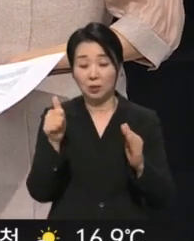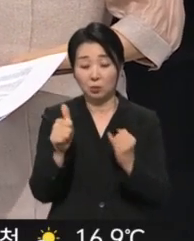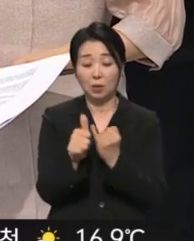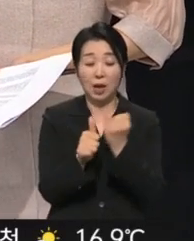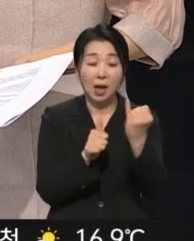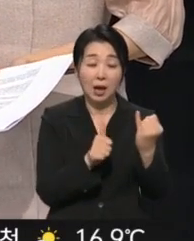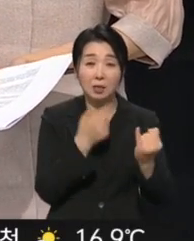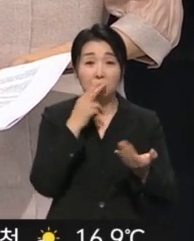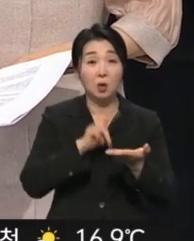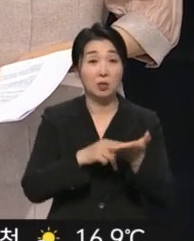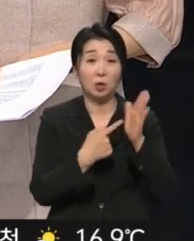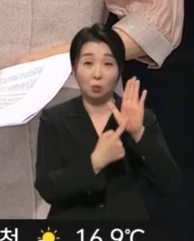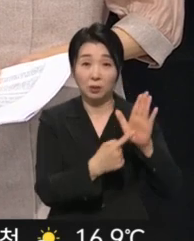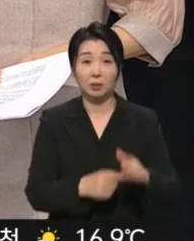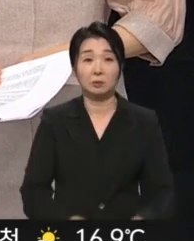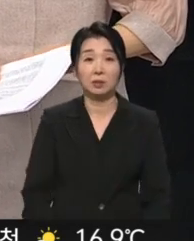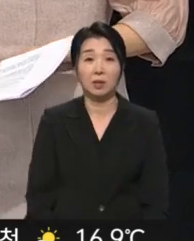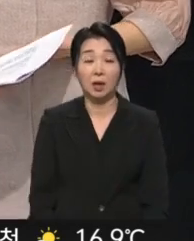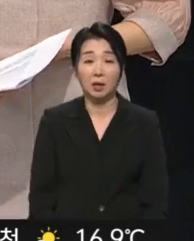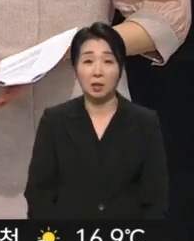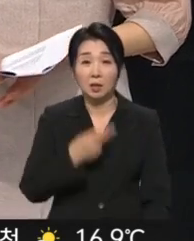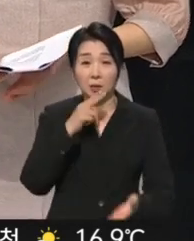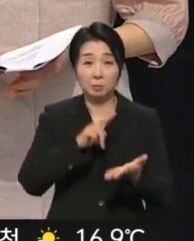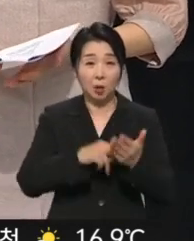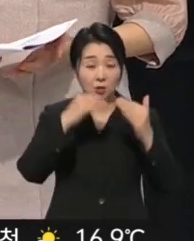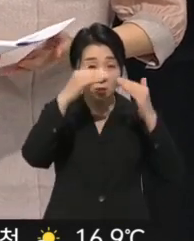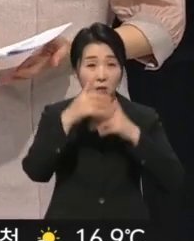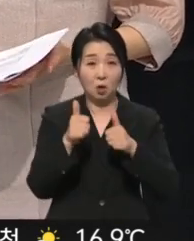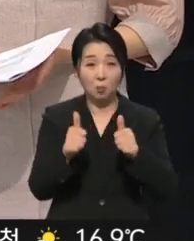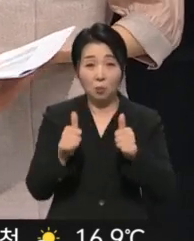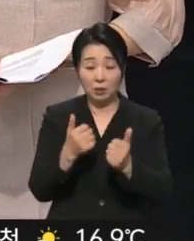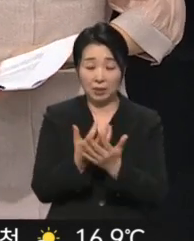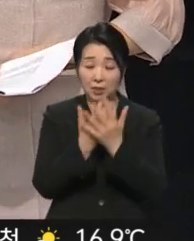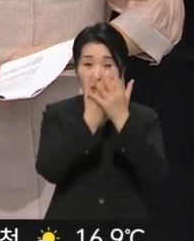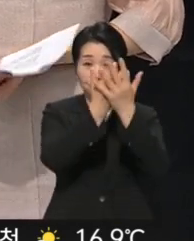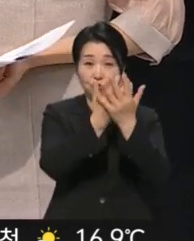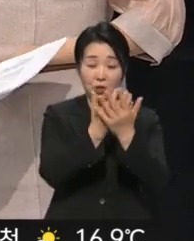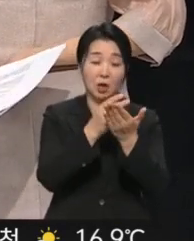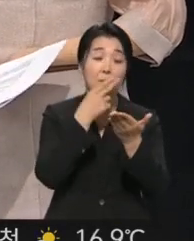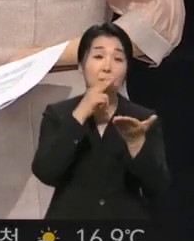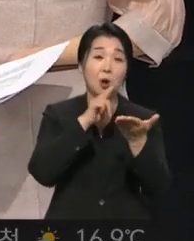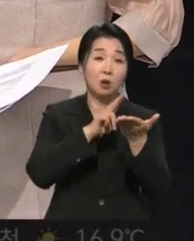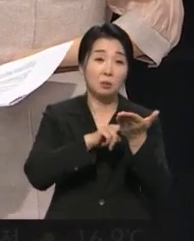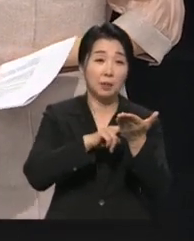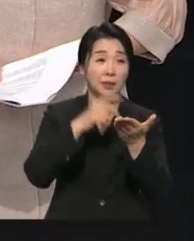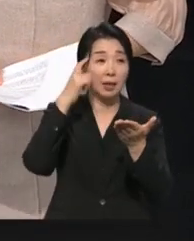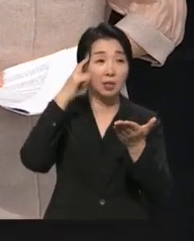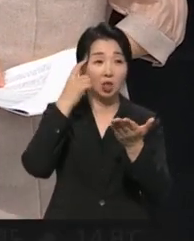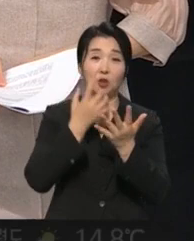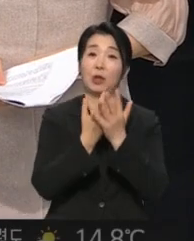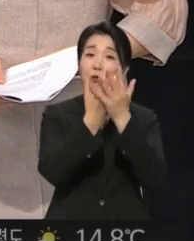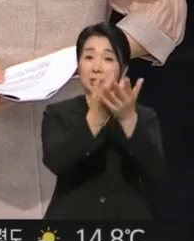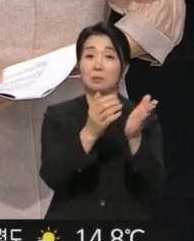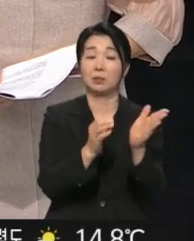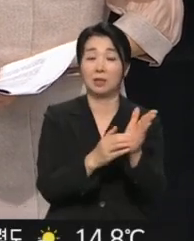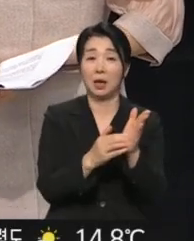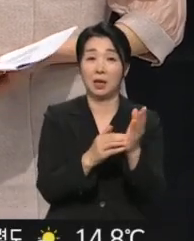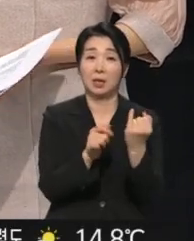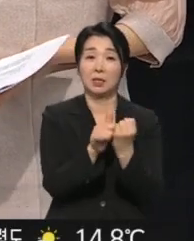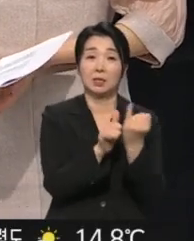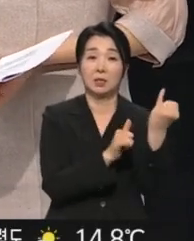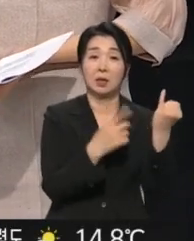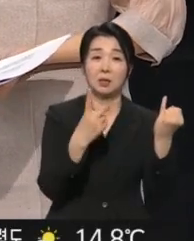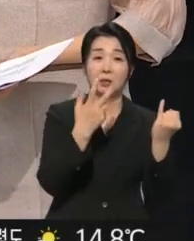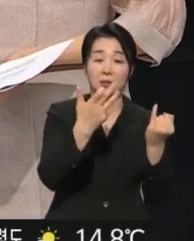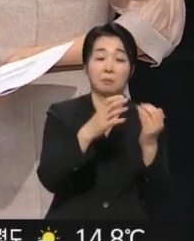편지가 공개됐습니다. 해당 편지의 정체는 법원에 제출된 편지 형태의 의견서인데요. 이 씨가 2018년